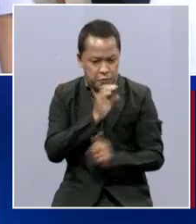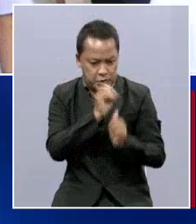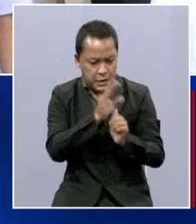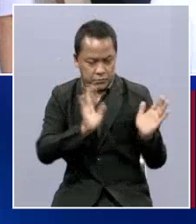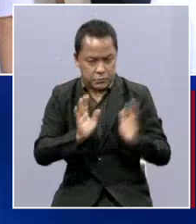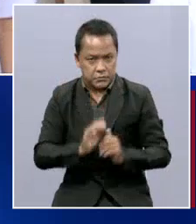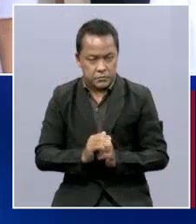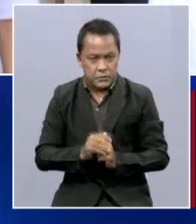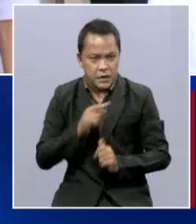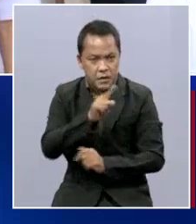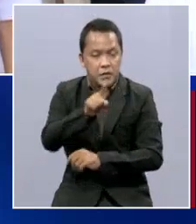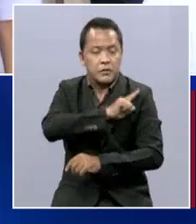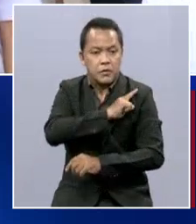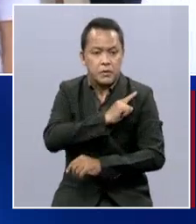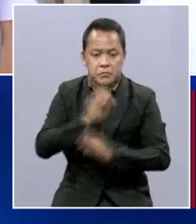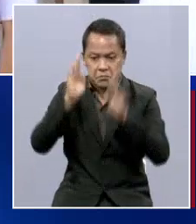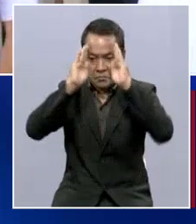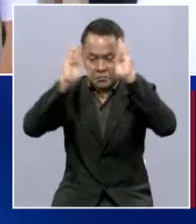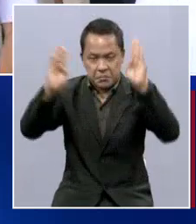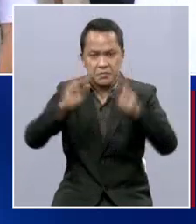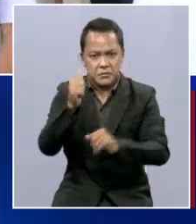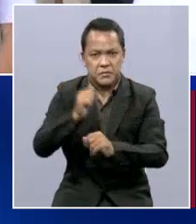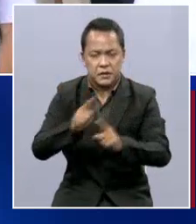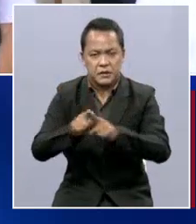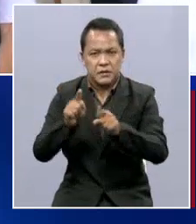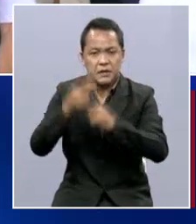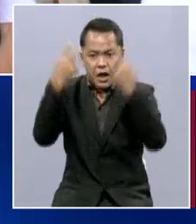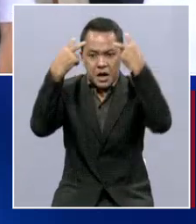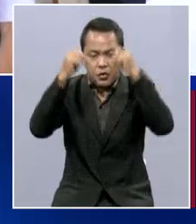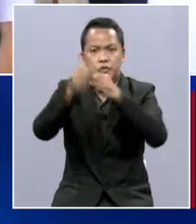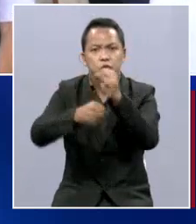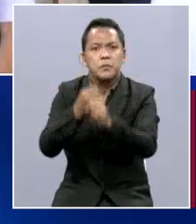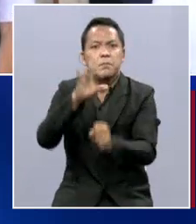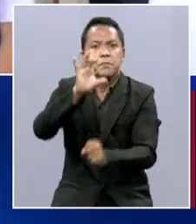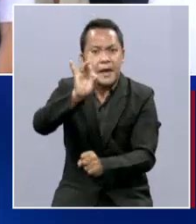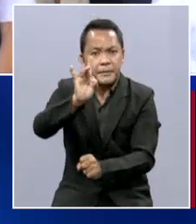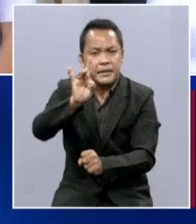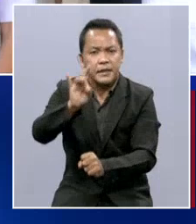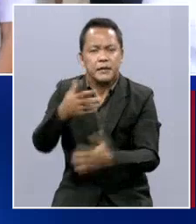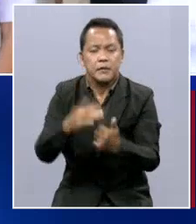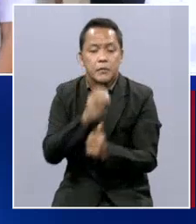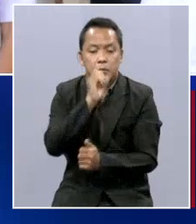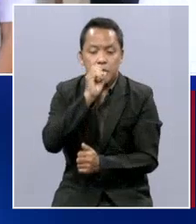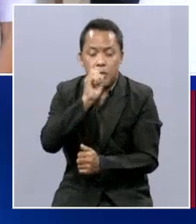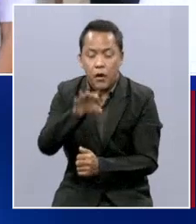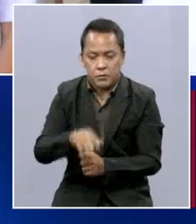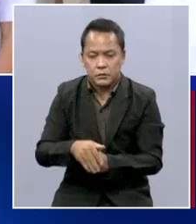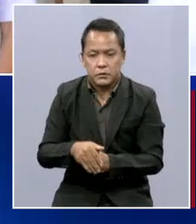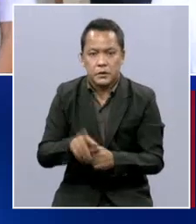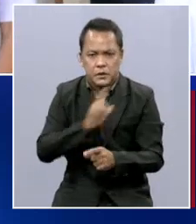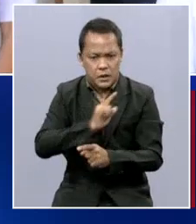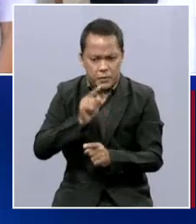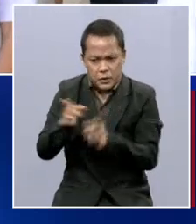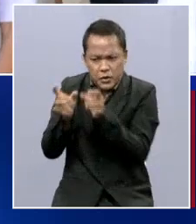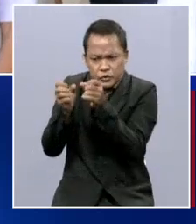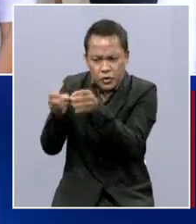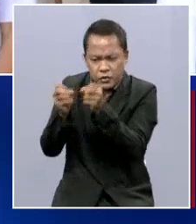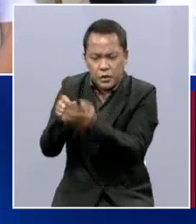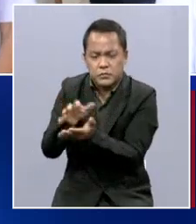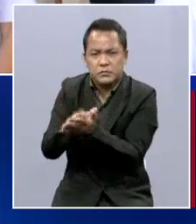แนะนำท่านท่านมีทั้งไวยวุฒิคุณวุฒิแล้วก็ยังเป็นนายกมา 8ปีแล้วบอกนักข่าวแบบนี้เลยนะว่าอย่าไปสอน